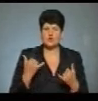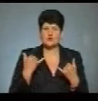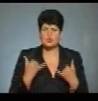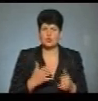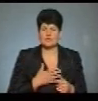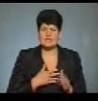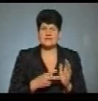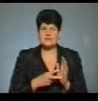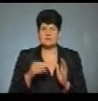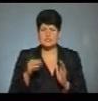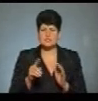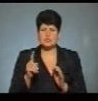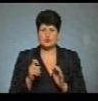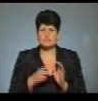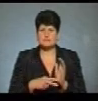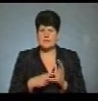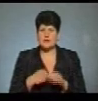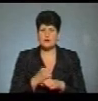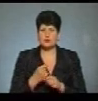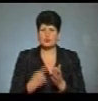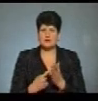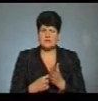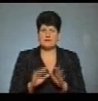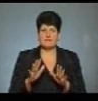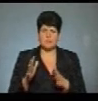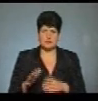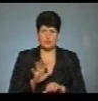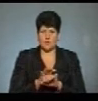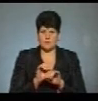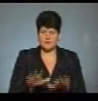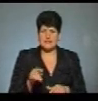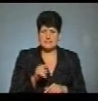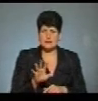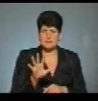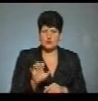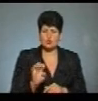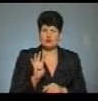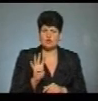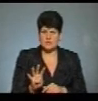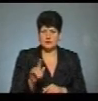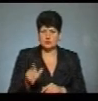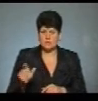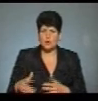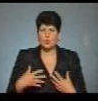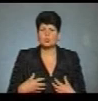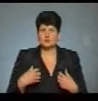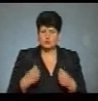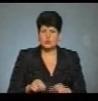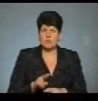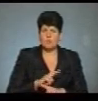нас 7170 лабораторно підтверджених випадків COVID-19. З них 504 пацієнти одужали,